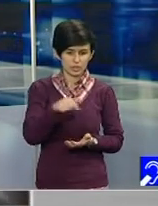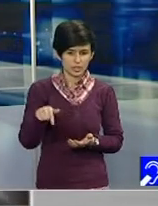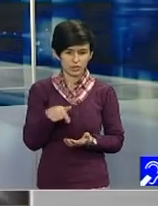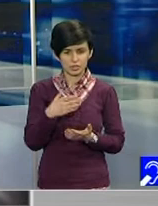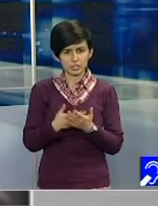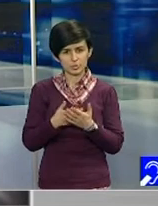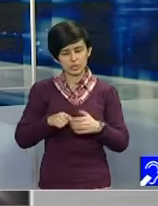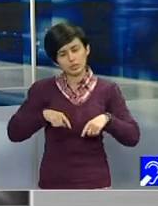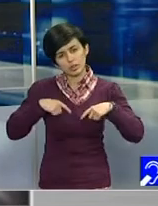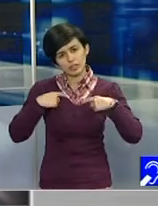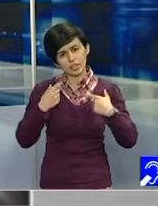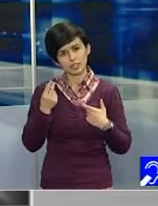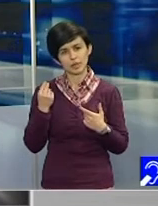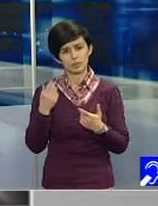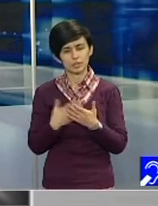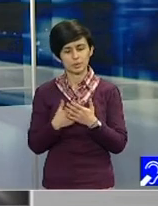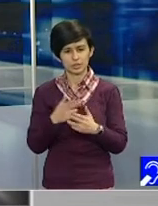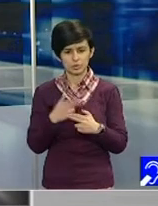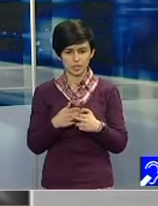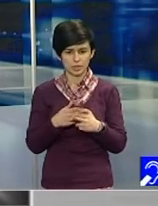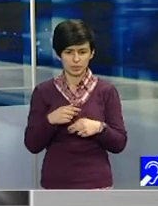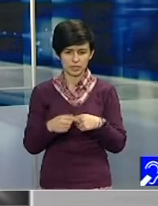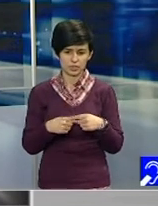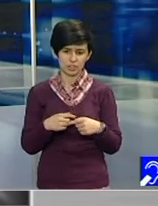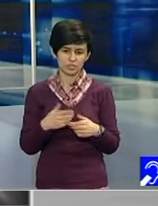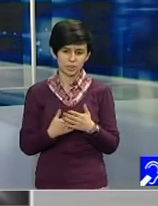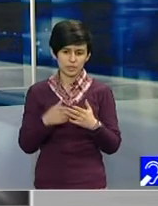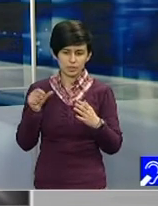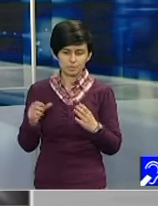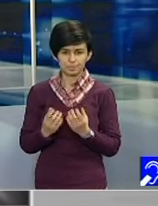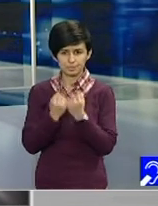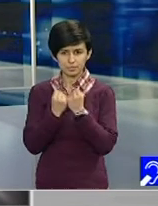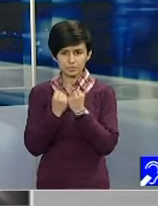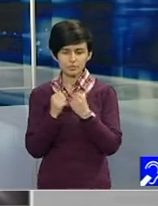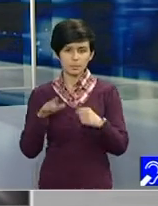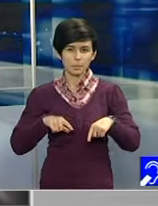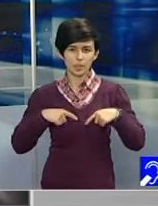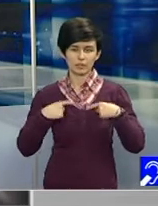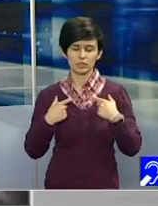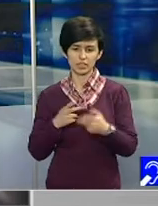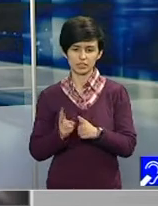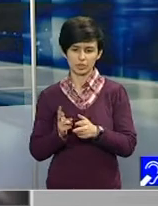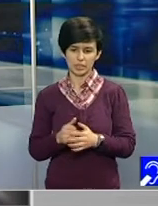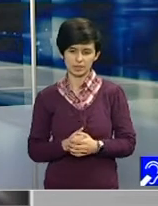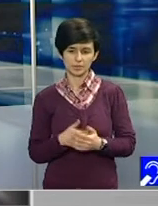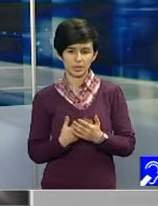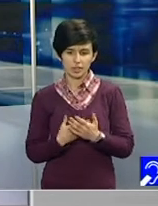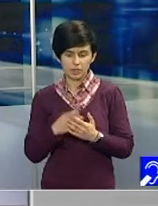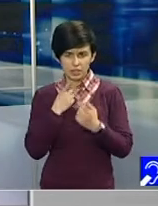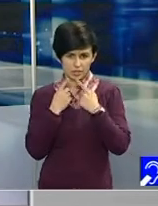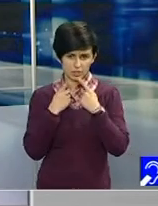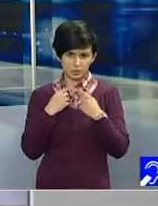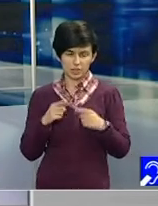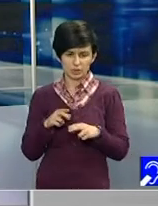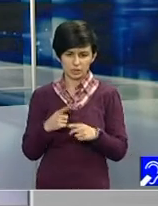mai bună, atât pentru pacienți, cât și pentru supraviețuitori, să aibă o viață normală după terminarea tratamentului. Pentru a comunica cu medicii, pentru a ști despre efectele